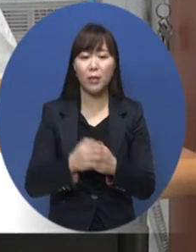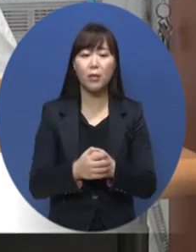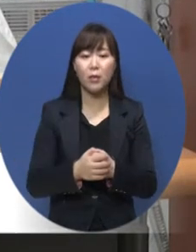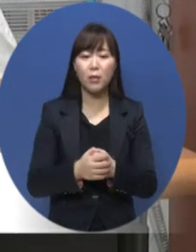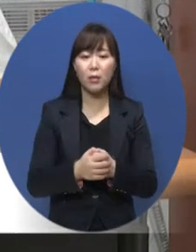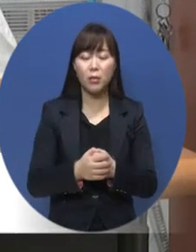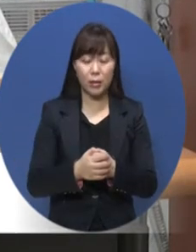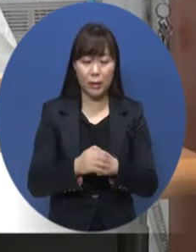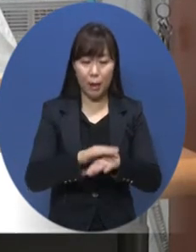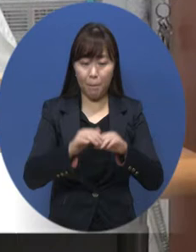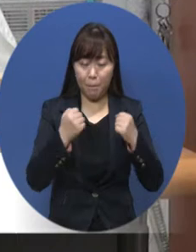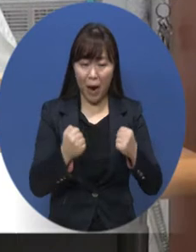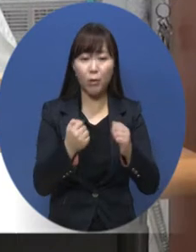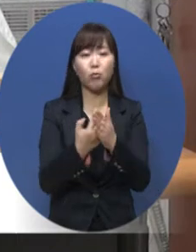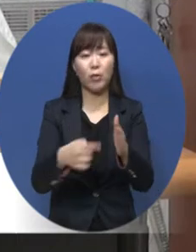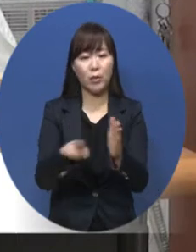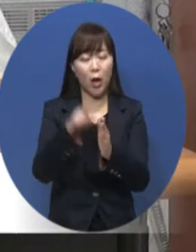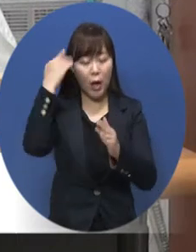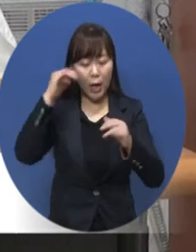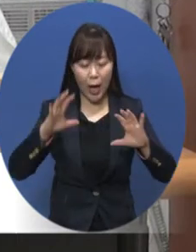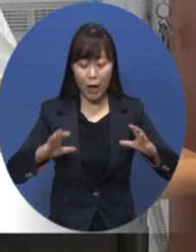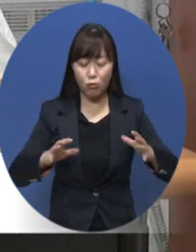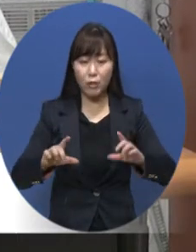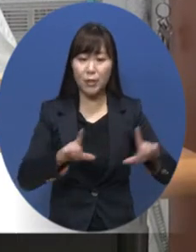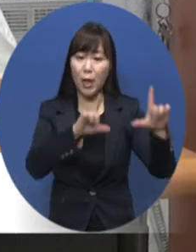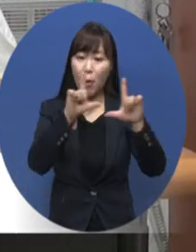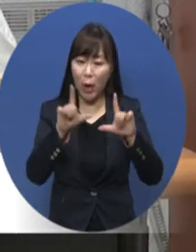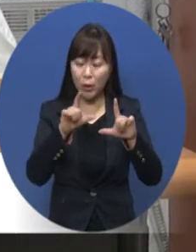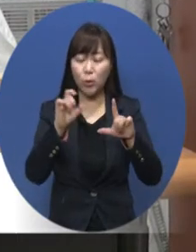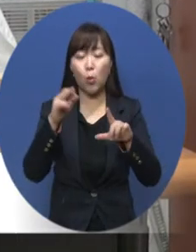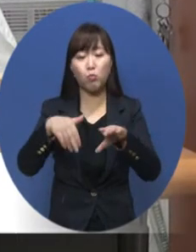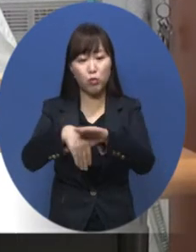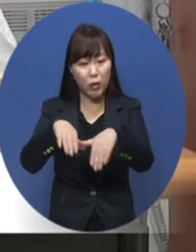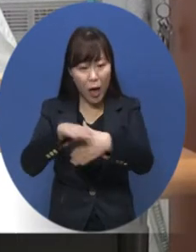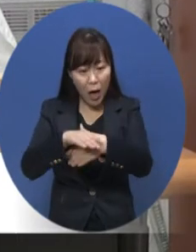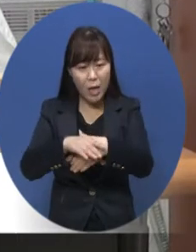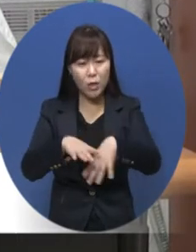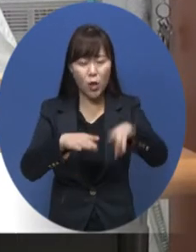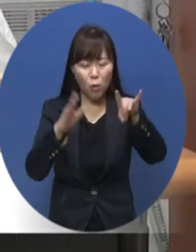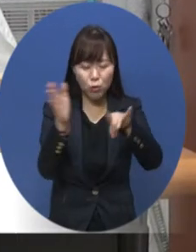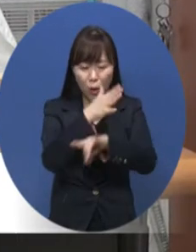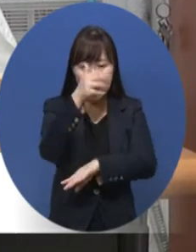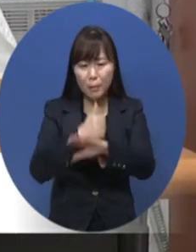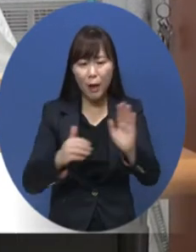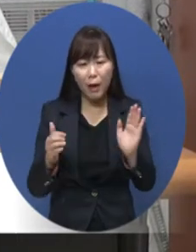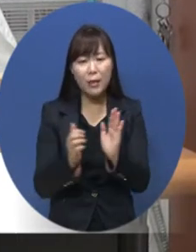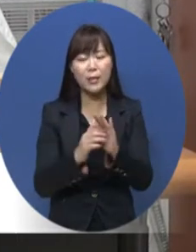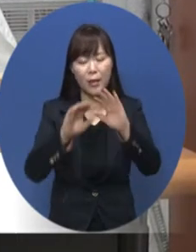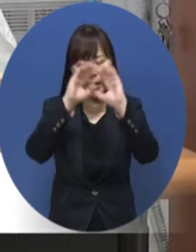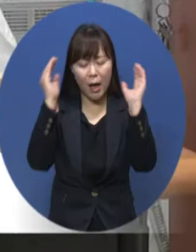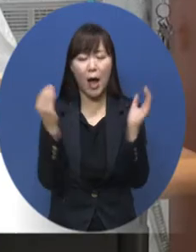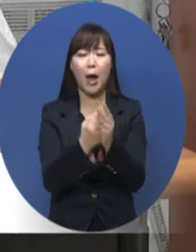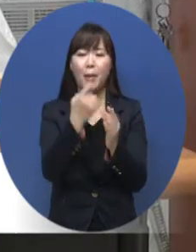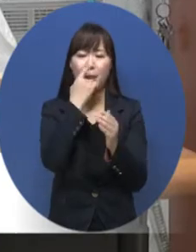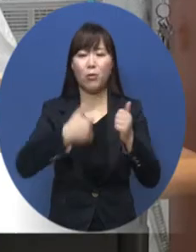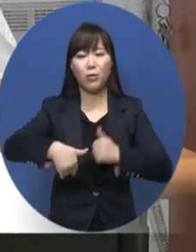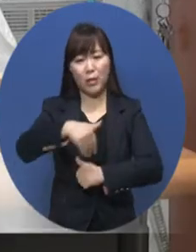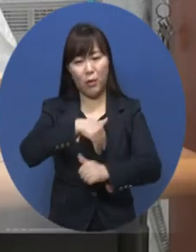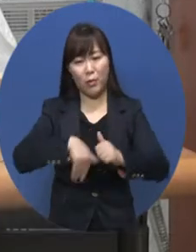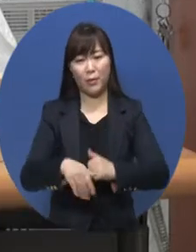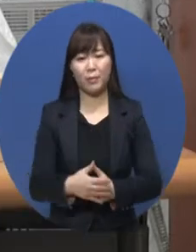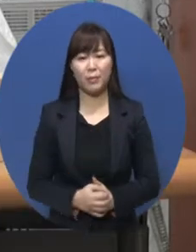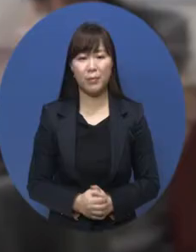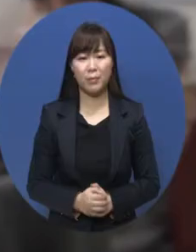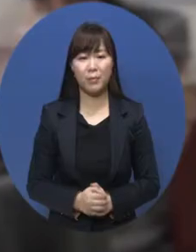여기에 정착하기 위해서 한국 생활에, 한국 문화에 처음부터 끝까지를 다 배워야 되는